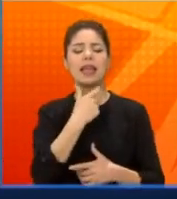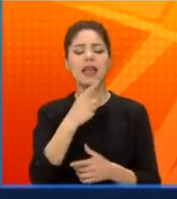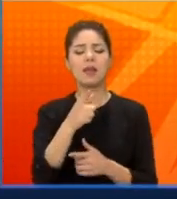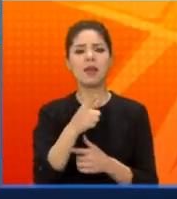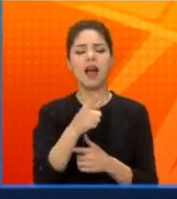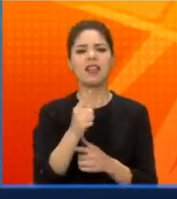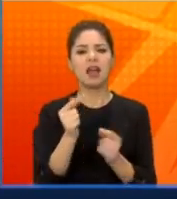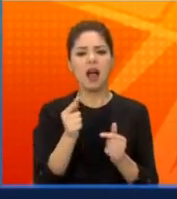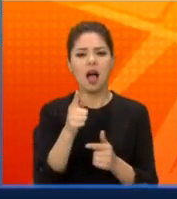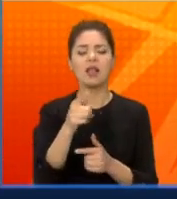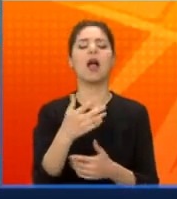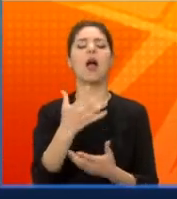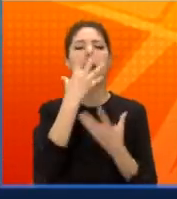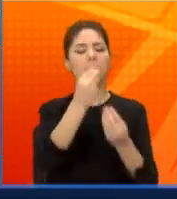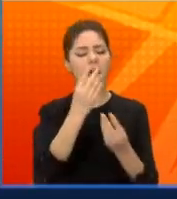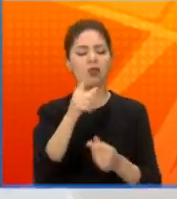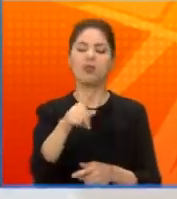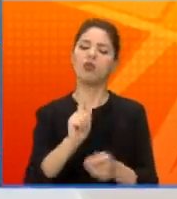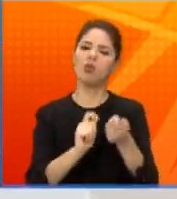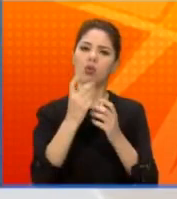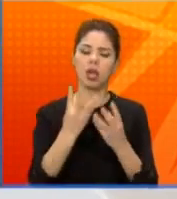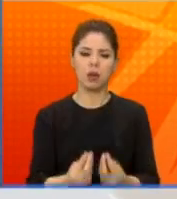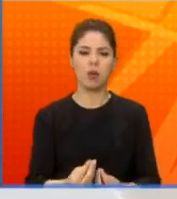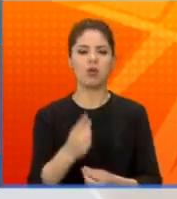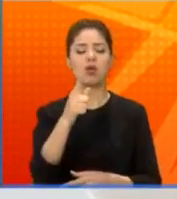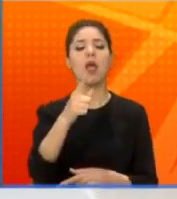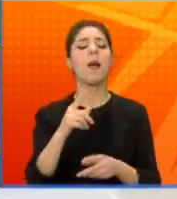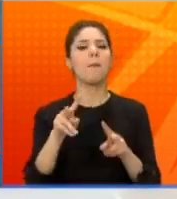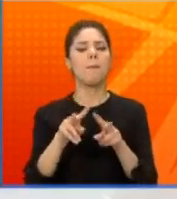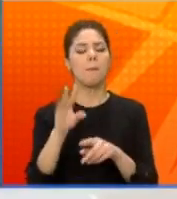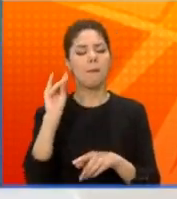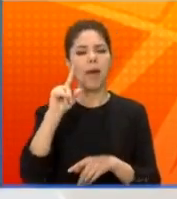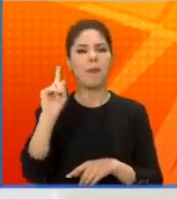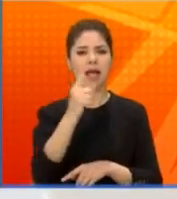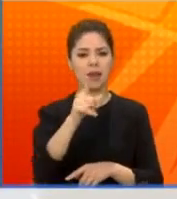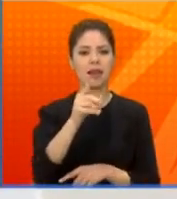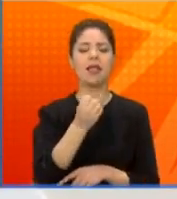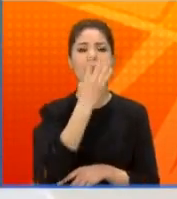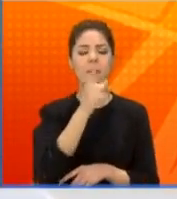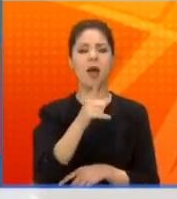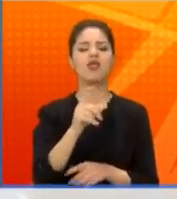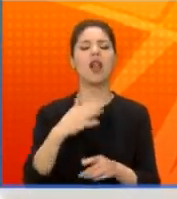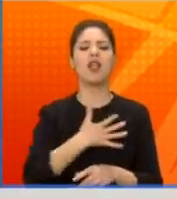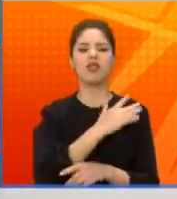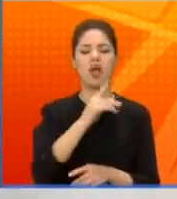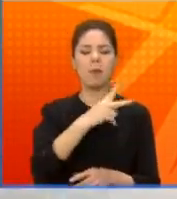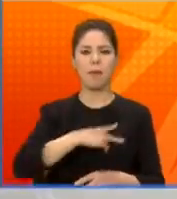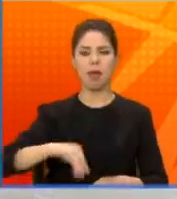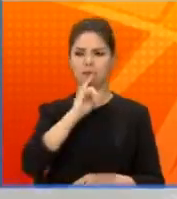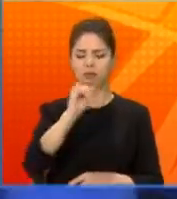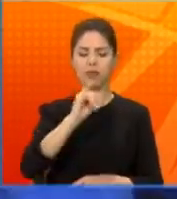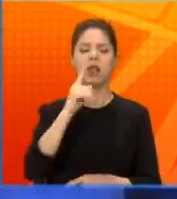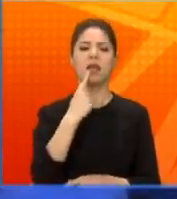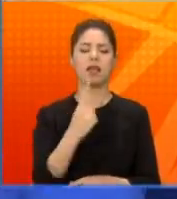belediyeye gelen bağışları da kabul edelim ve bunu da kullanalım. MHP lideri Devlet Bahçeli de CHP'li belediyelere paralel devlet yapılanması